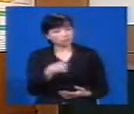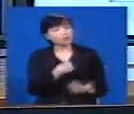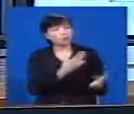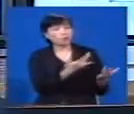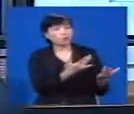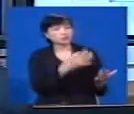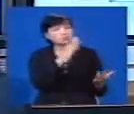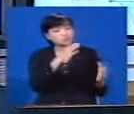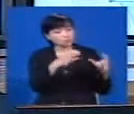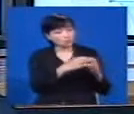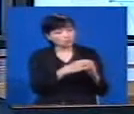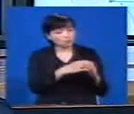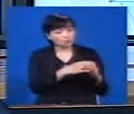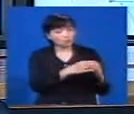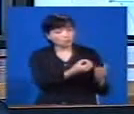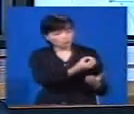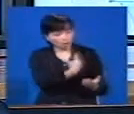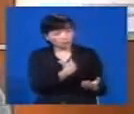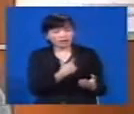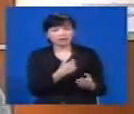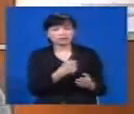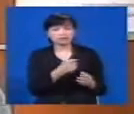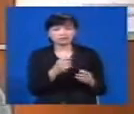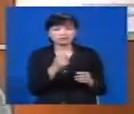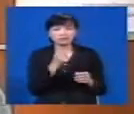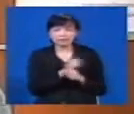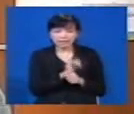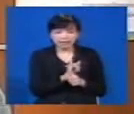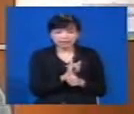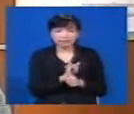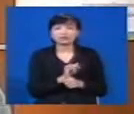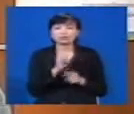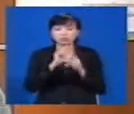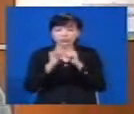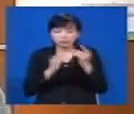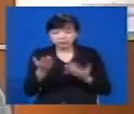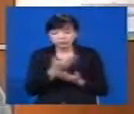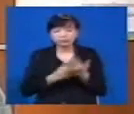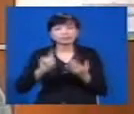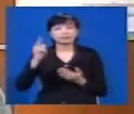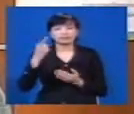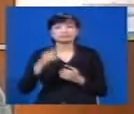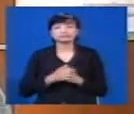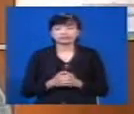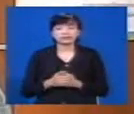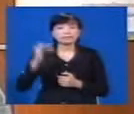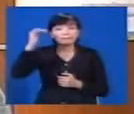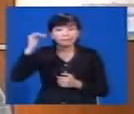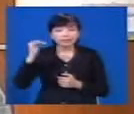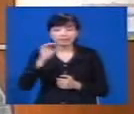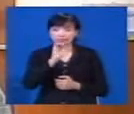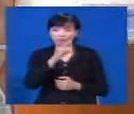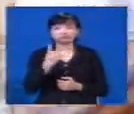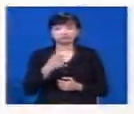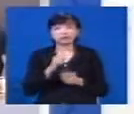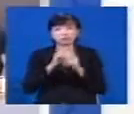จะนำ ผมจะแบ่งประเด็นอย่างนี้นะครับวันนั้นที่ประชุมโดยท่านบรรหารศิลปาชาท่านก็ได้กล่าวย้ำอีกครั้งหนึ่งว่าเว